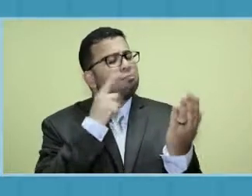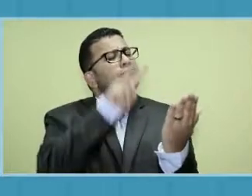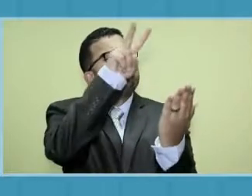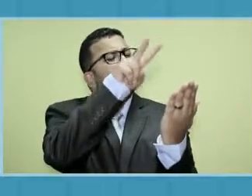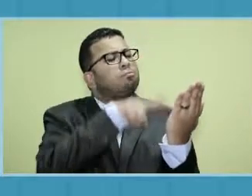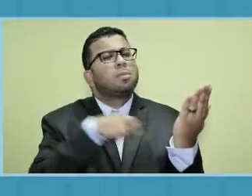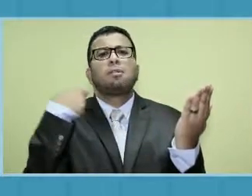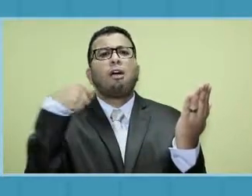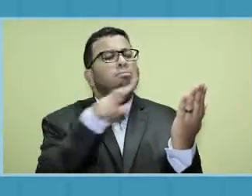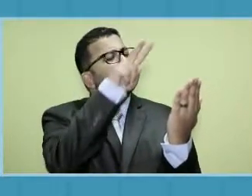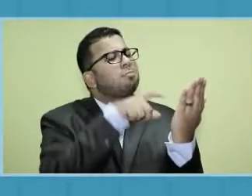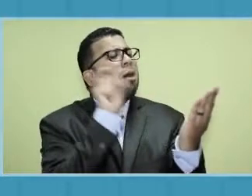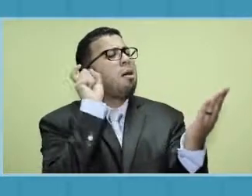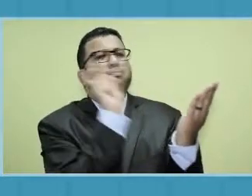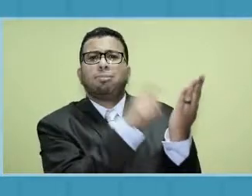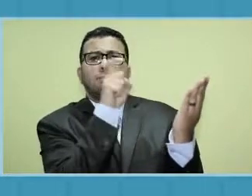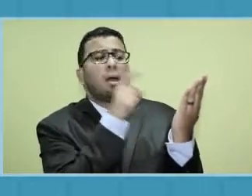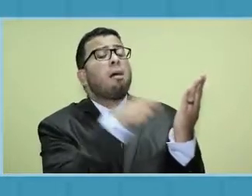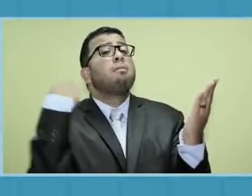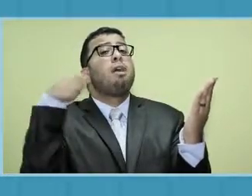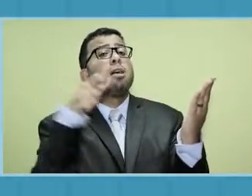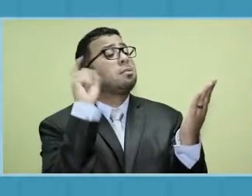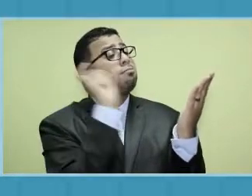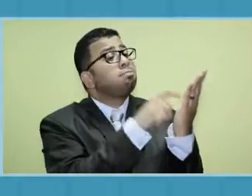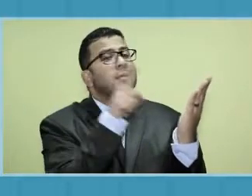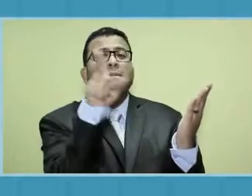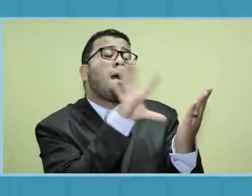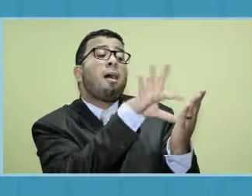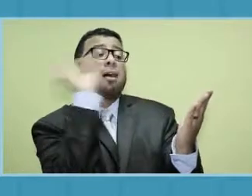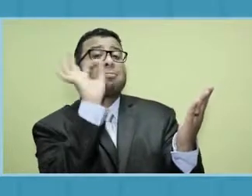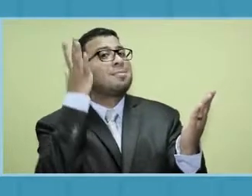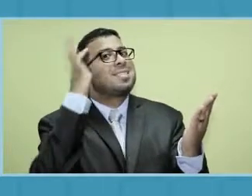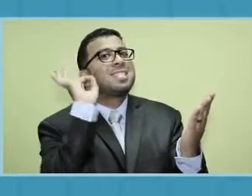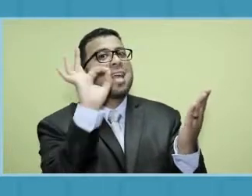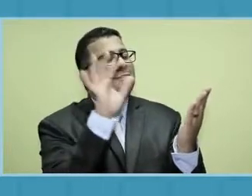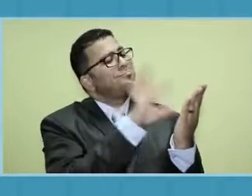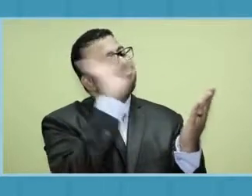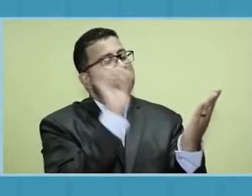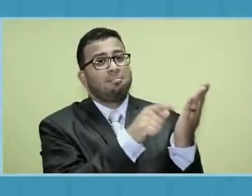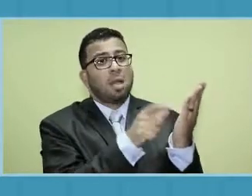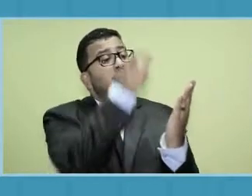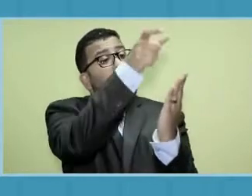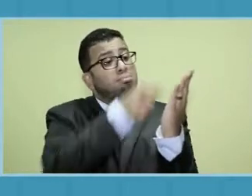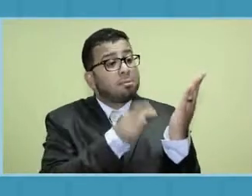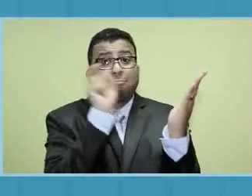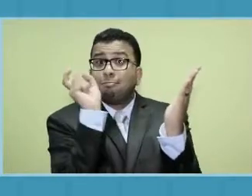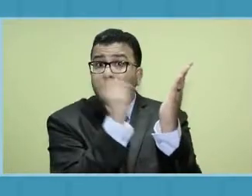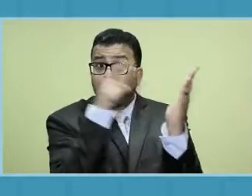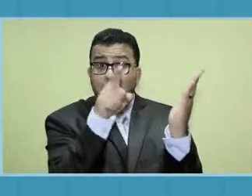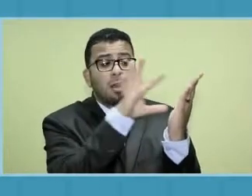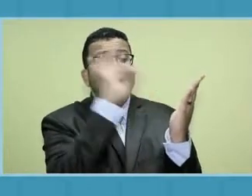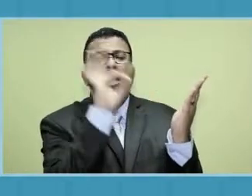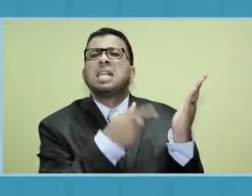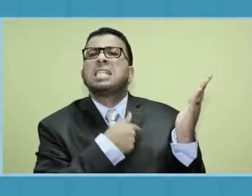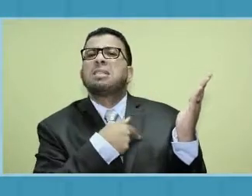الرئيسة، اذهب إلى القائمة الرئيسية واختر الخدمات الذكية. من على قائمة الخدمات الذكية اختر